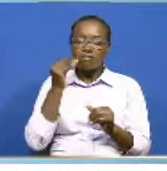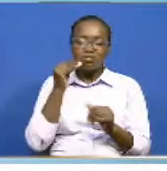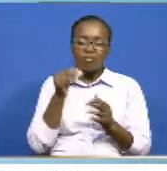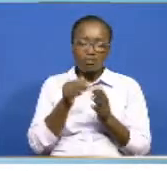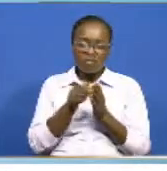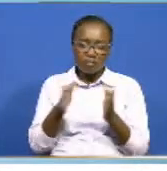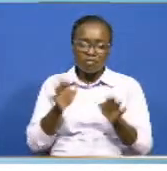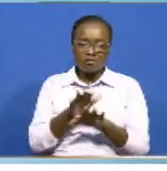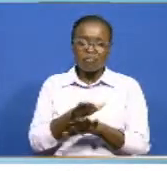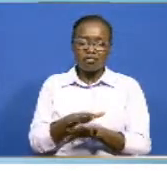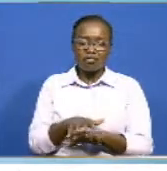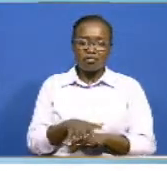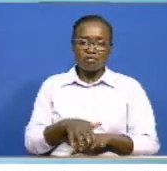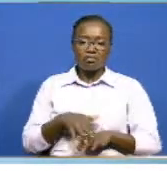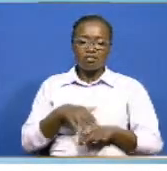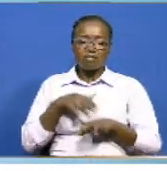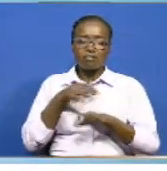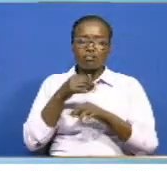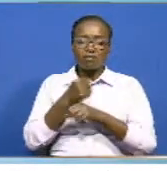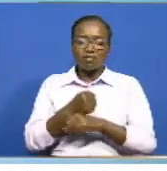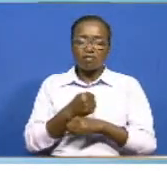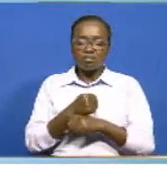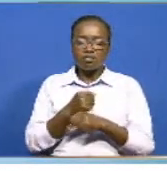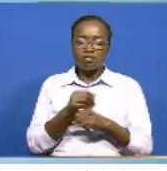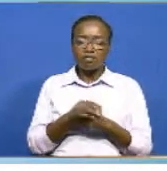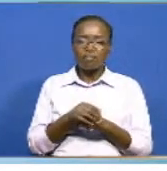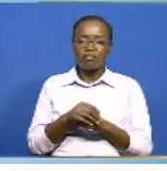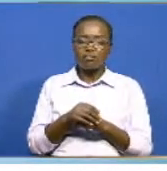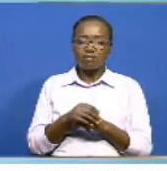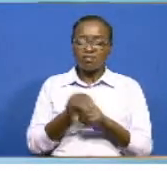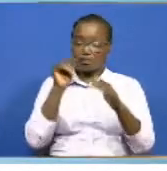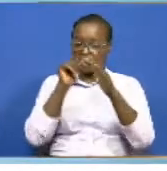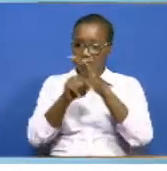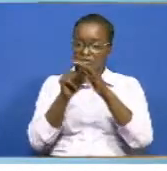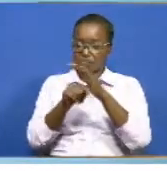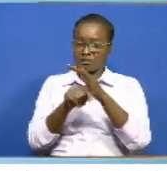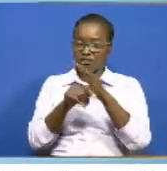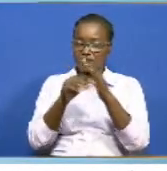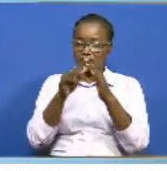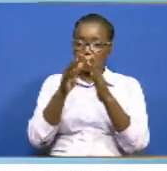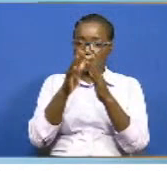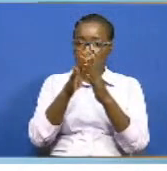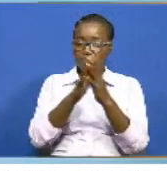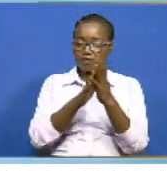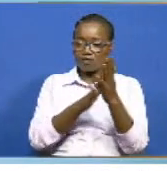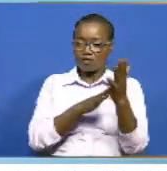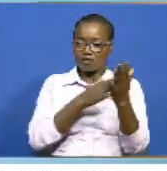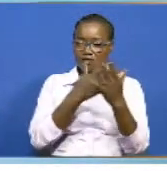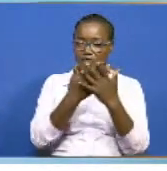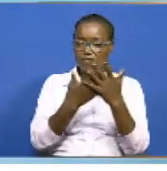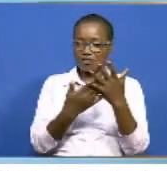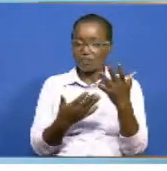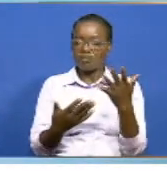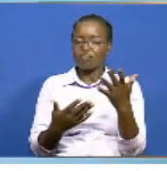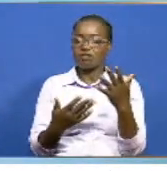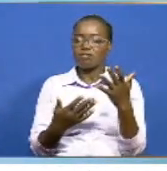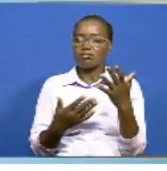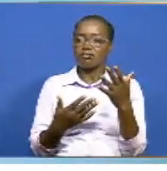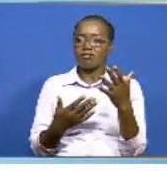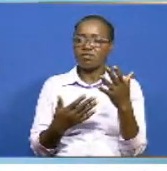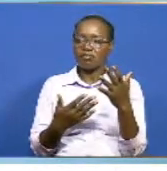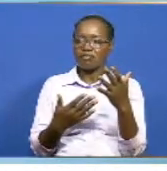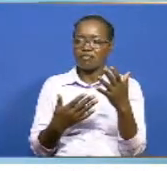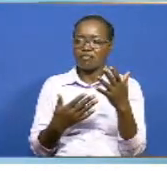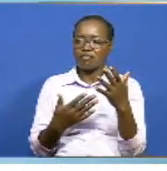pole. Nimesema kwamba access ya mtandao, access ya njia ya kufanya